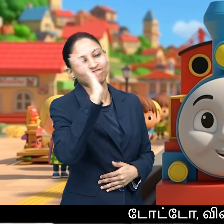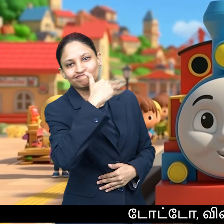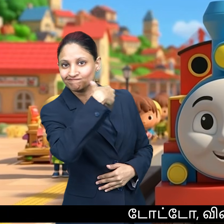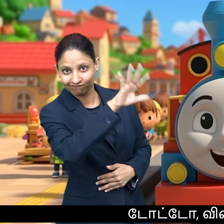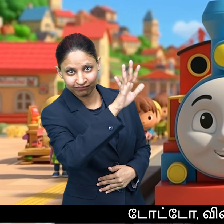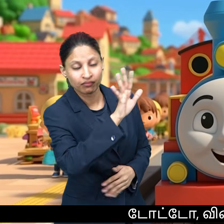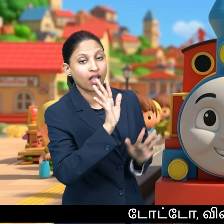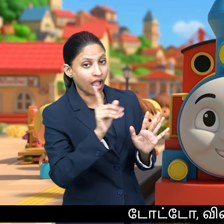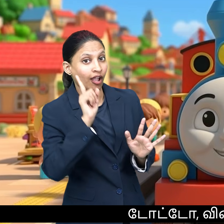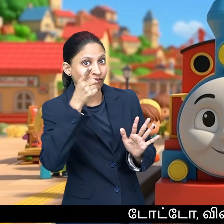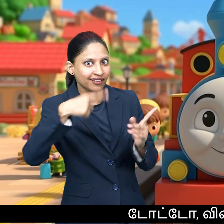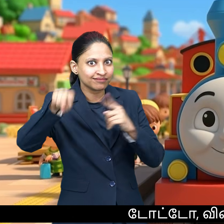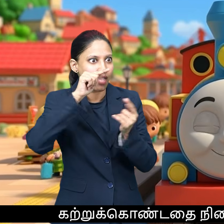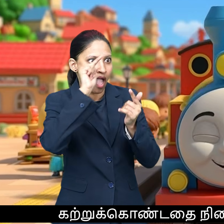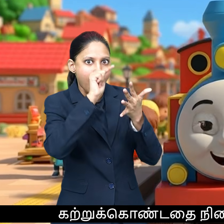பெறுவதற்கு முன்